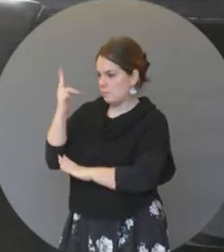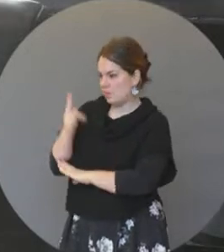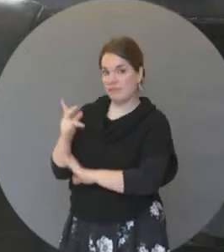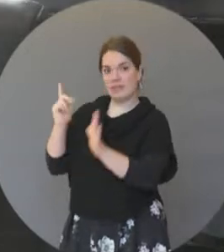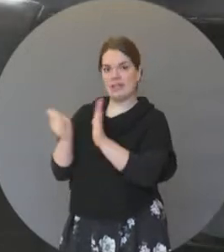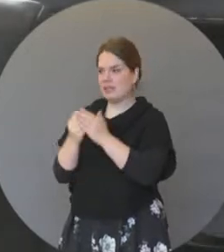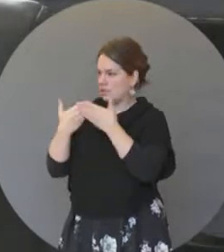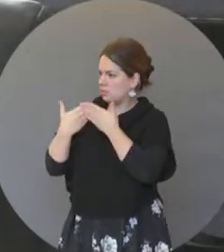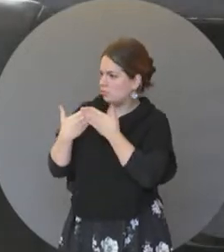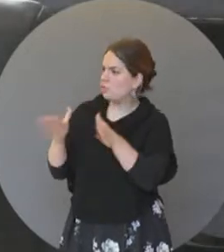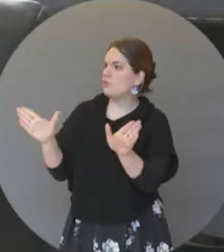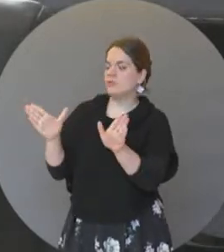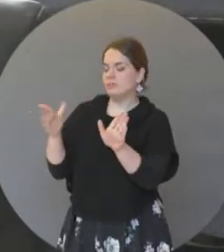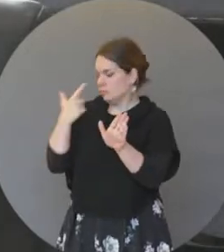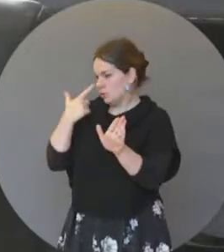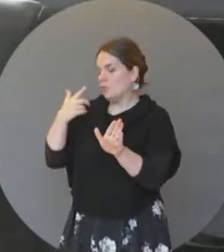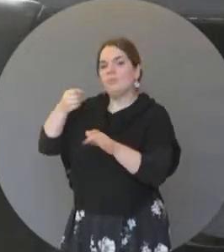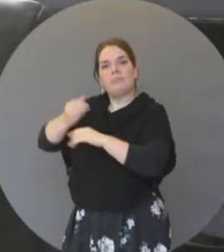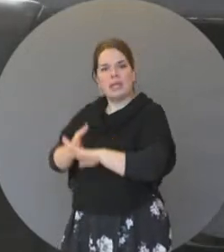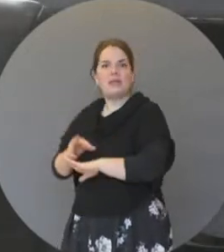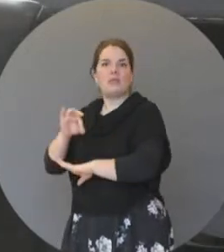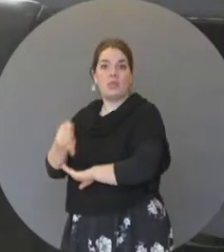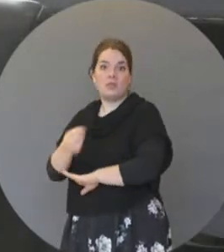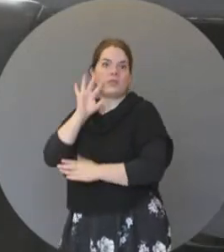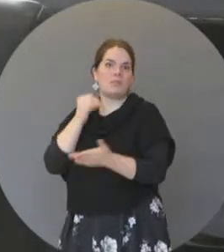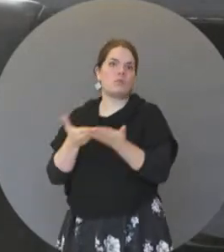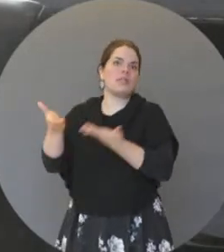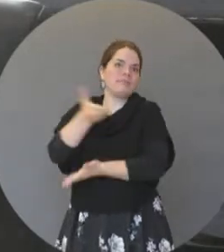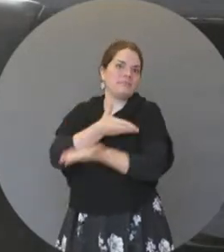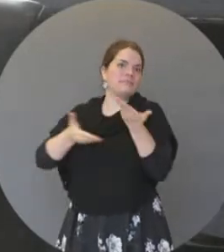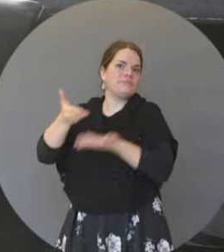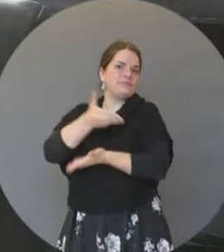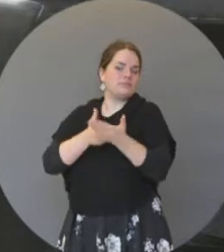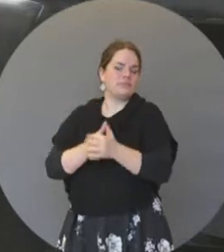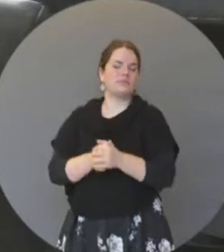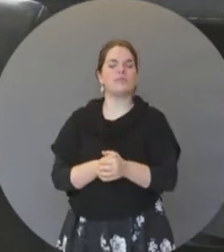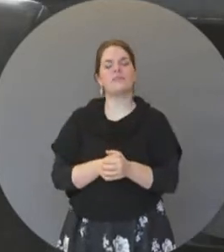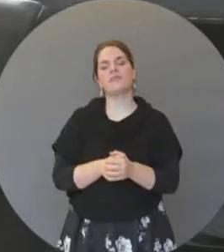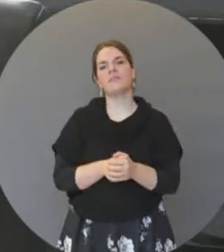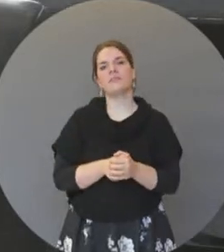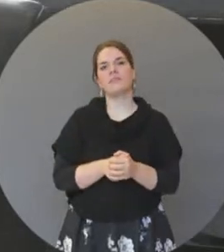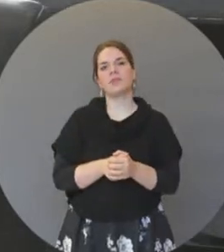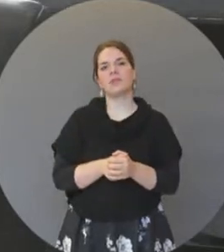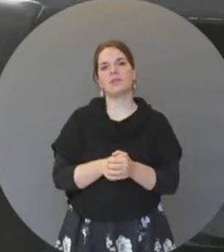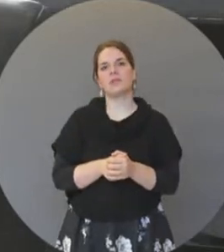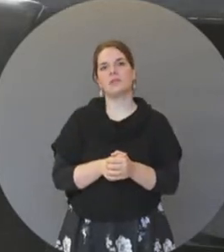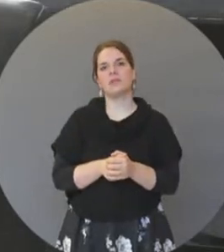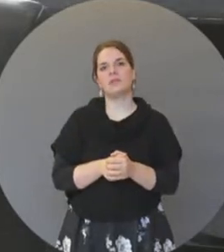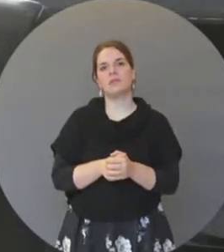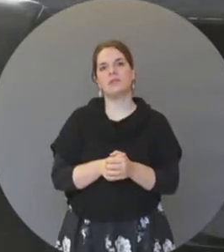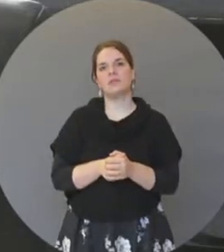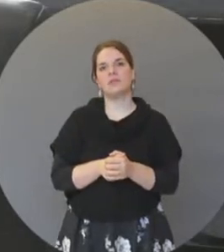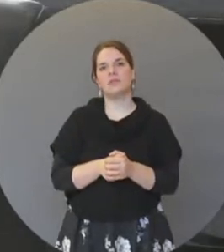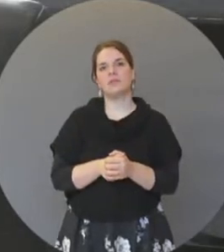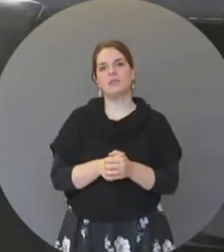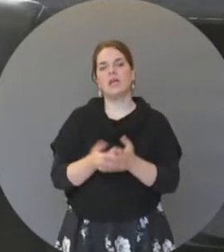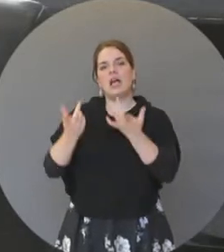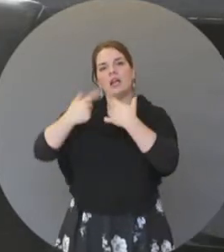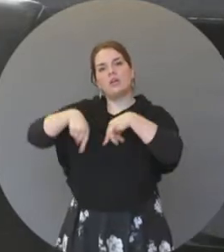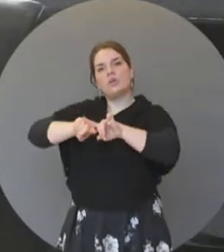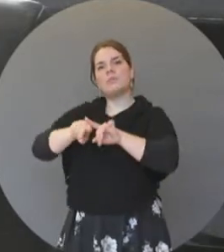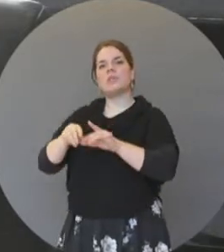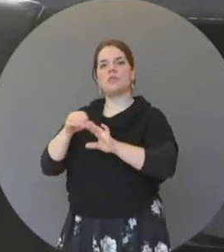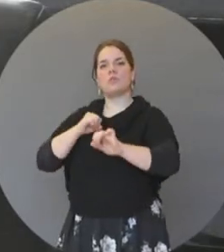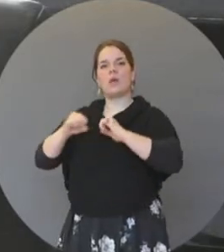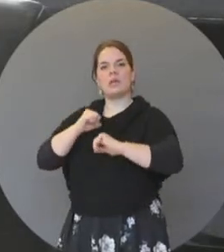effectivement de toutes ces discussions nous allons donc comme je l'ai évoqué en séance de commission d'action sociale